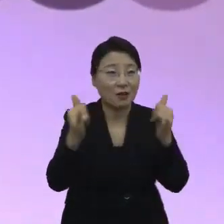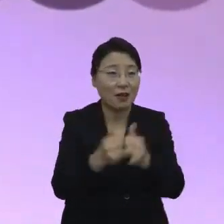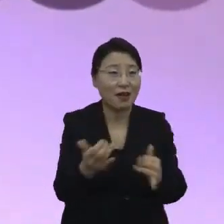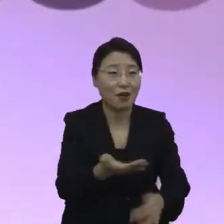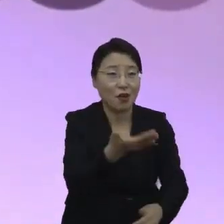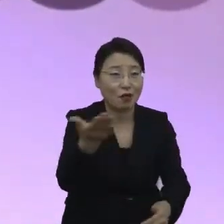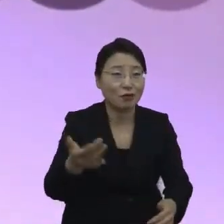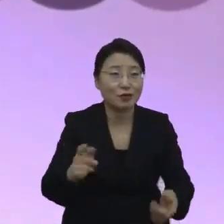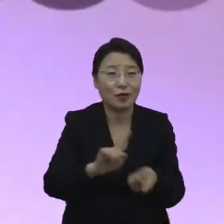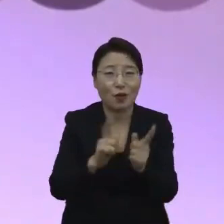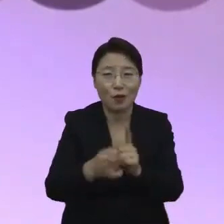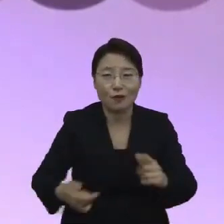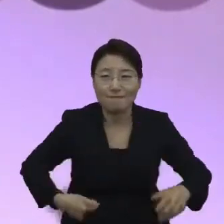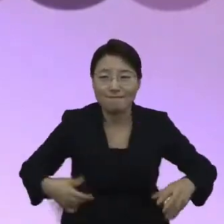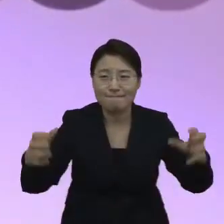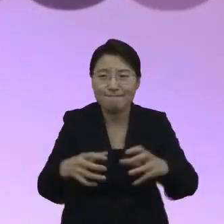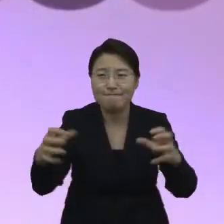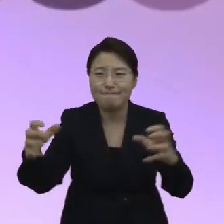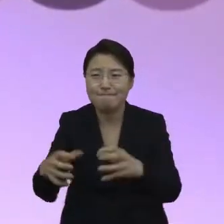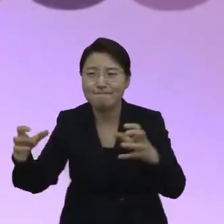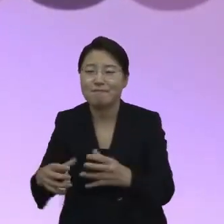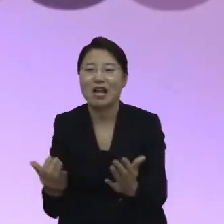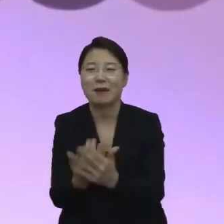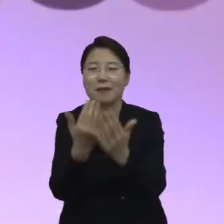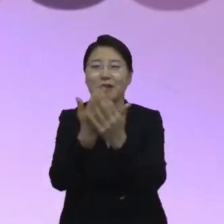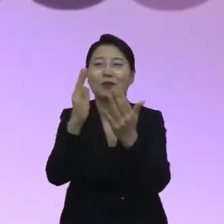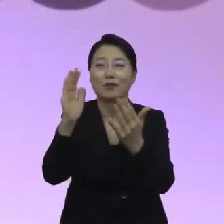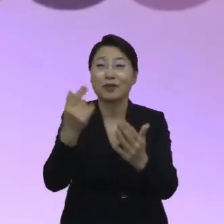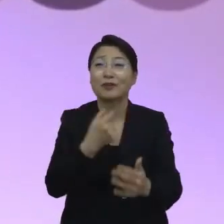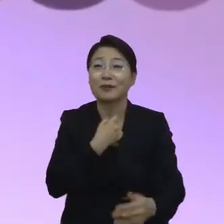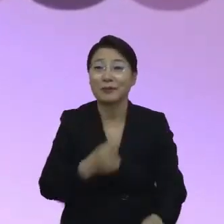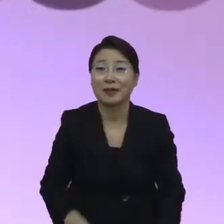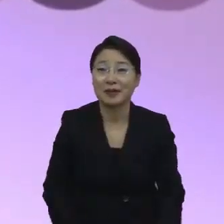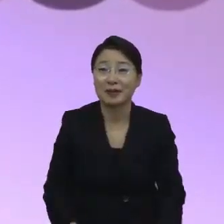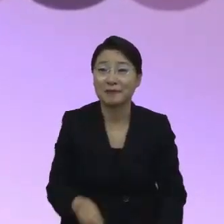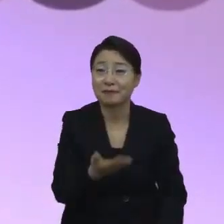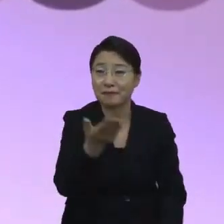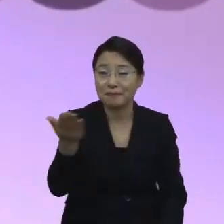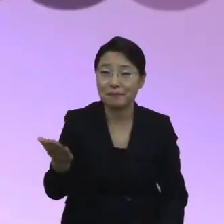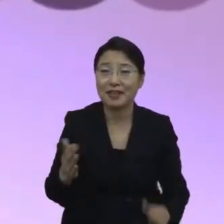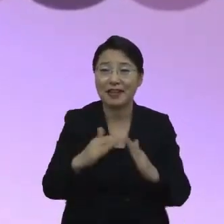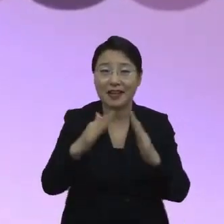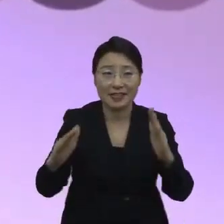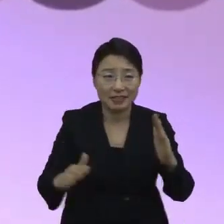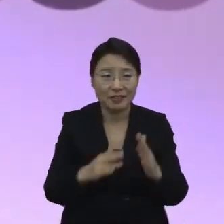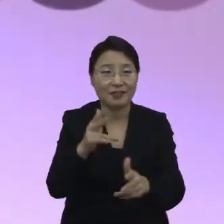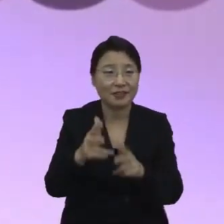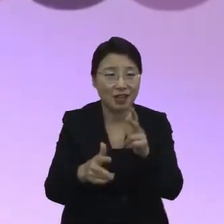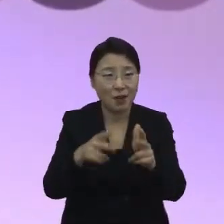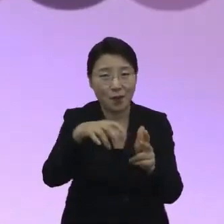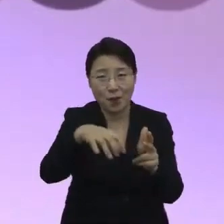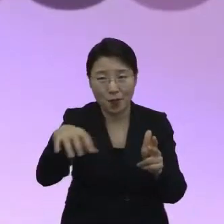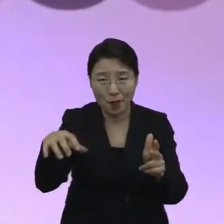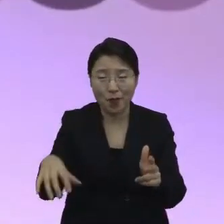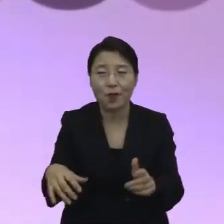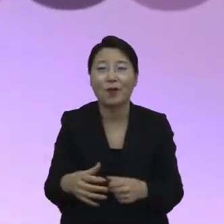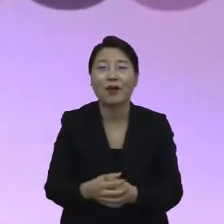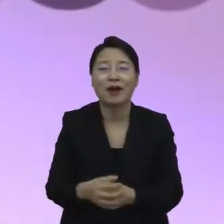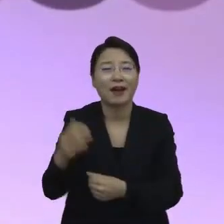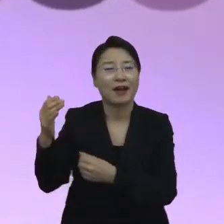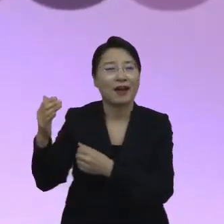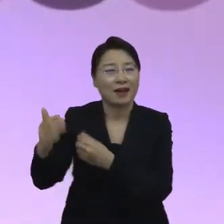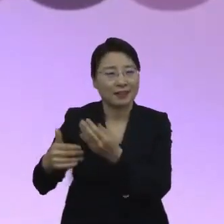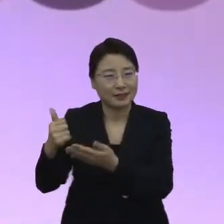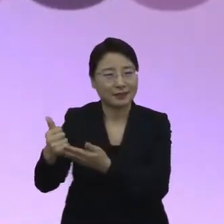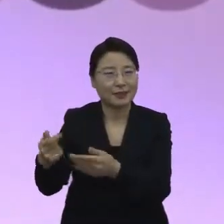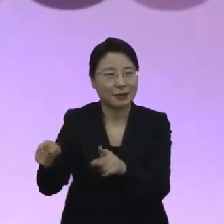걸고 발전하는 그런 한 해가 되기를 소망합니다. 여러분 가정과 사업장에도 신의 한 수가